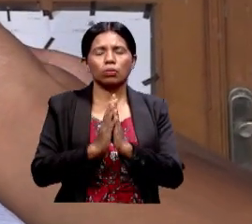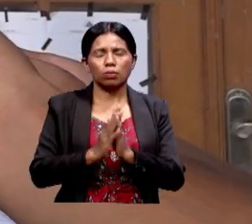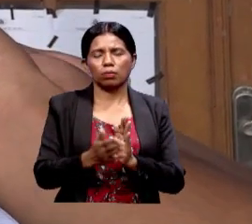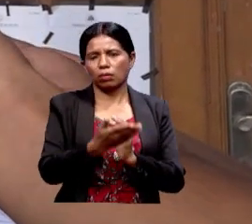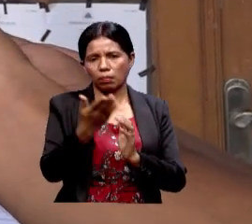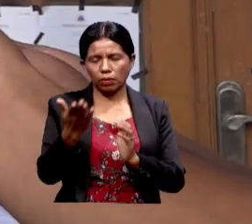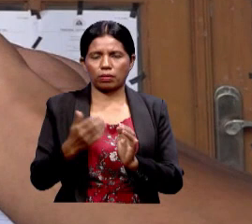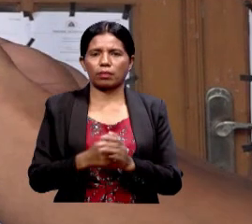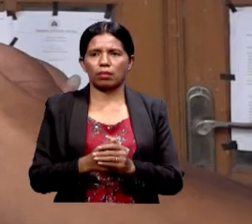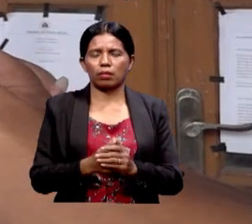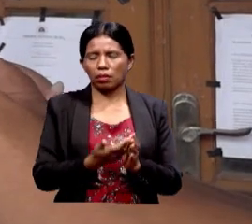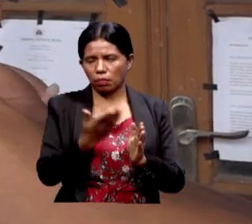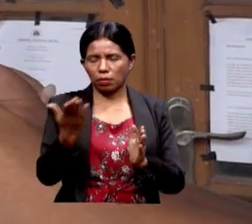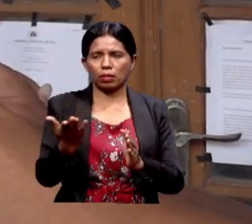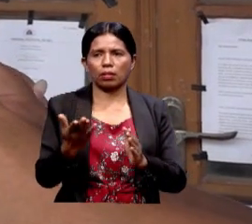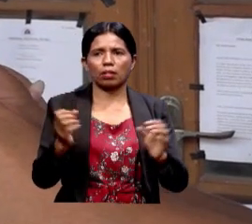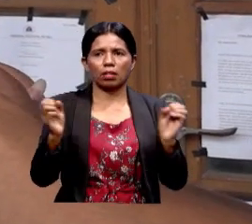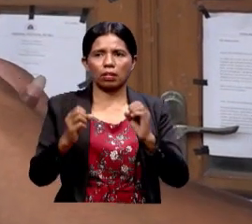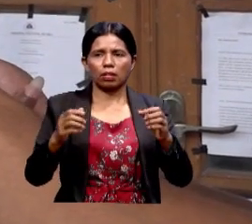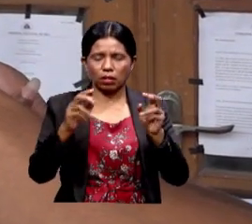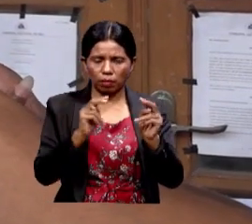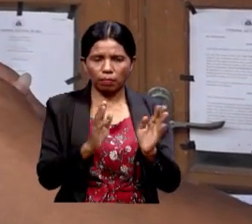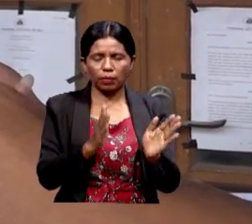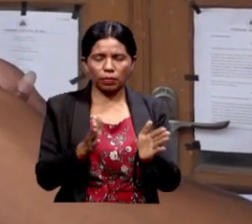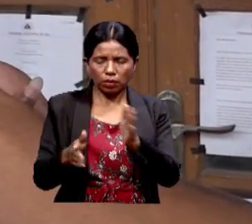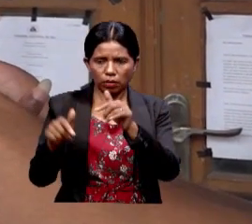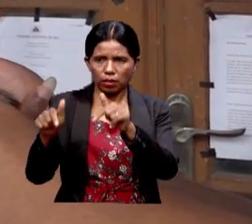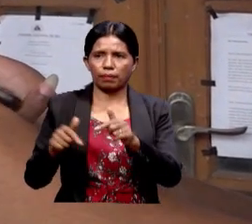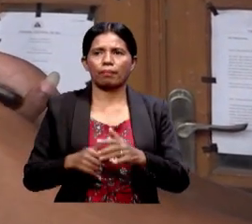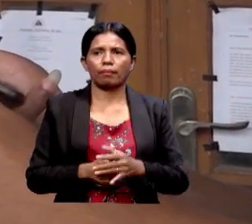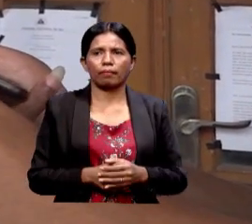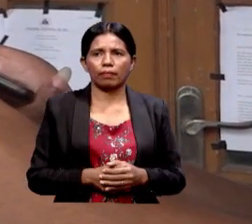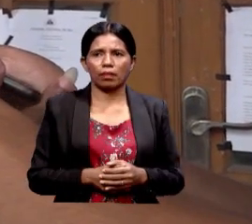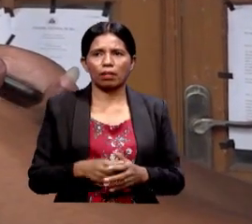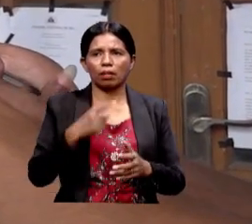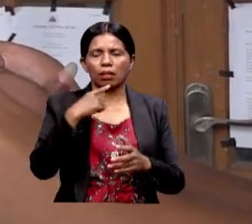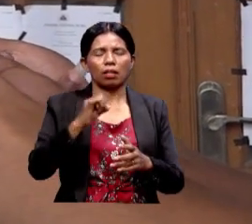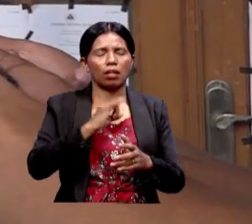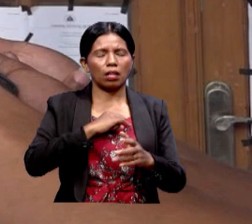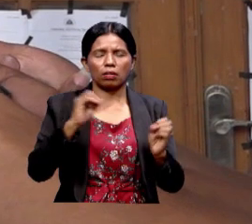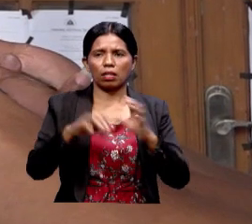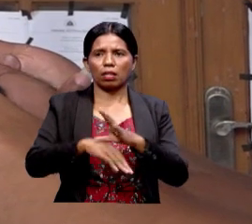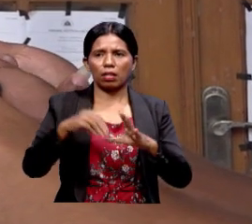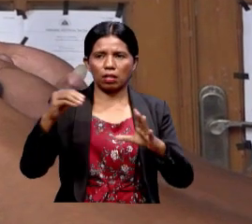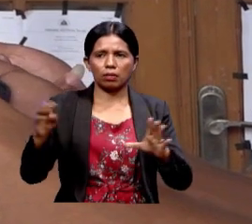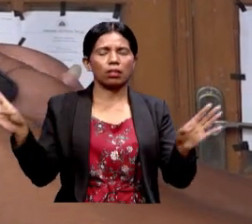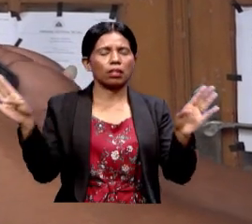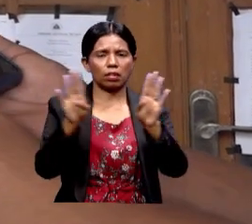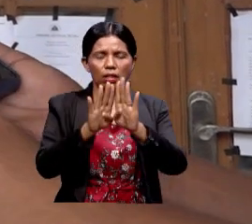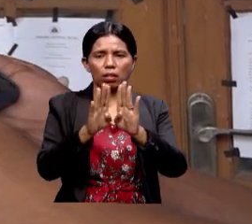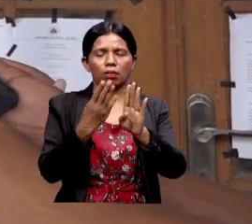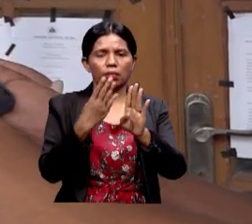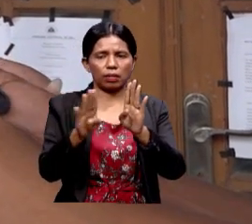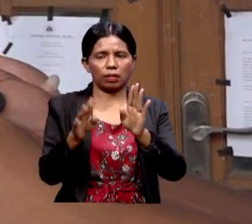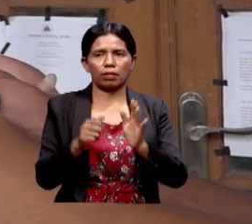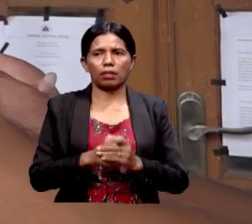I ita wat la iha interese iha prosesu ita ne. Antau ne hatan dia hau la sai bus ne taka hormatan.